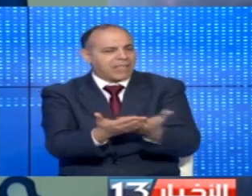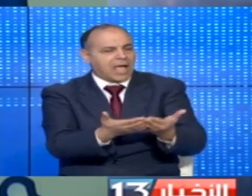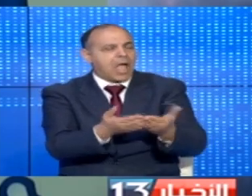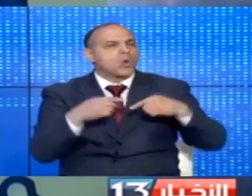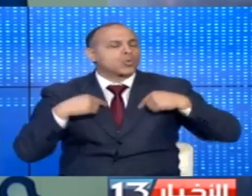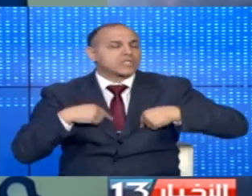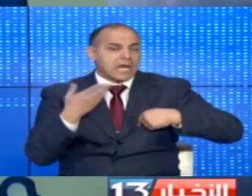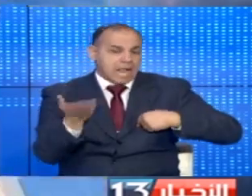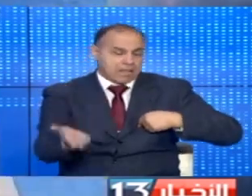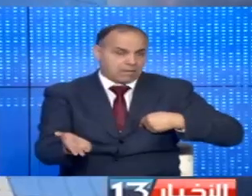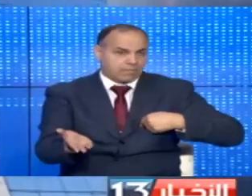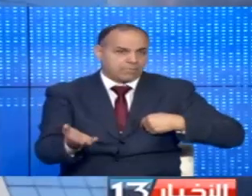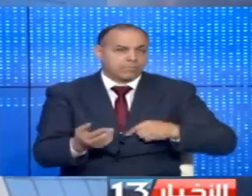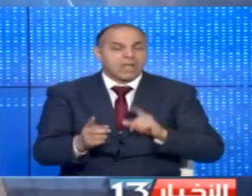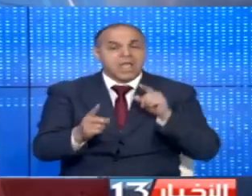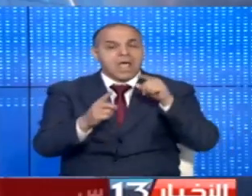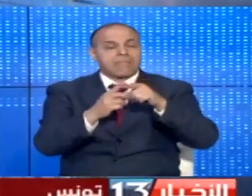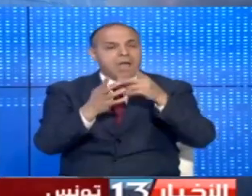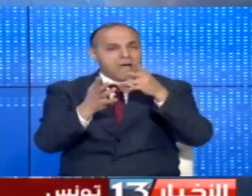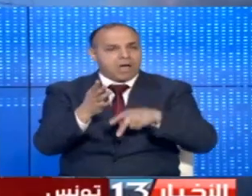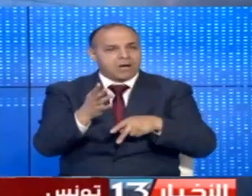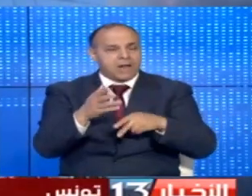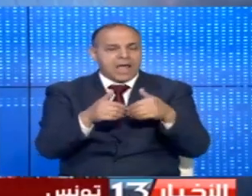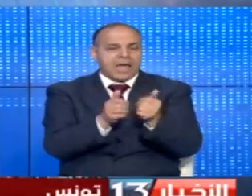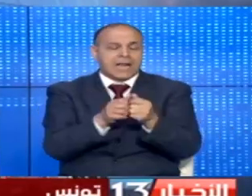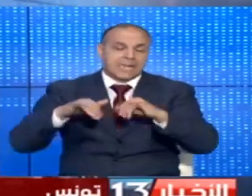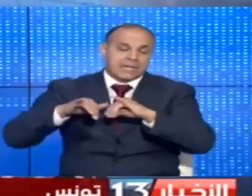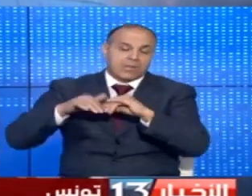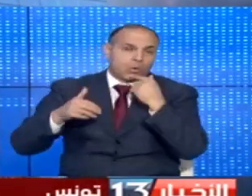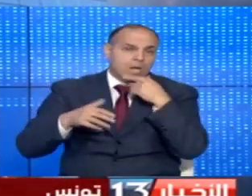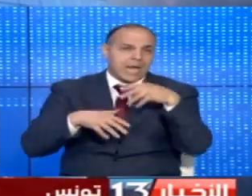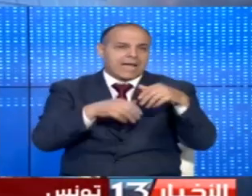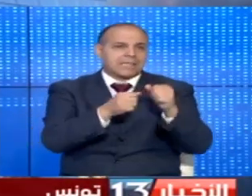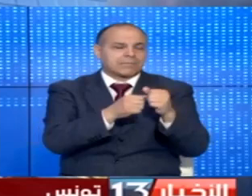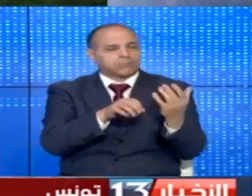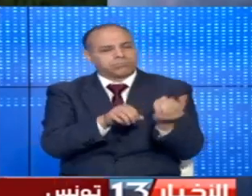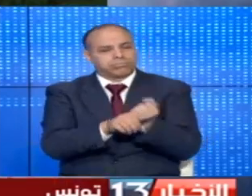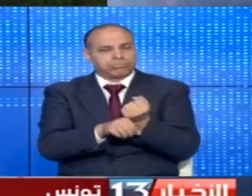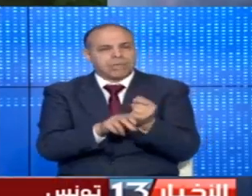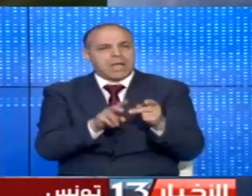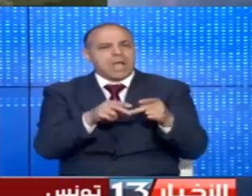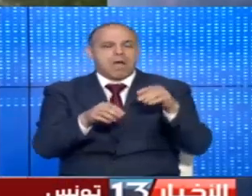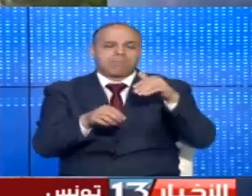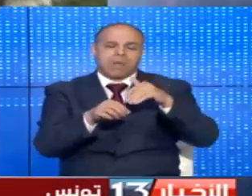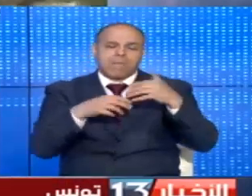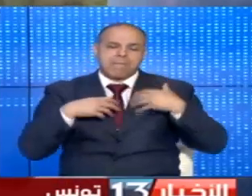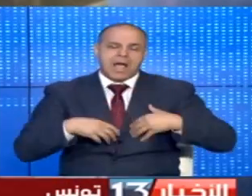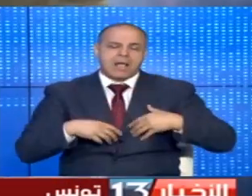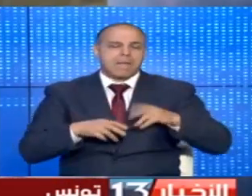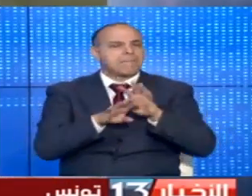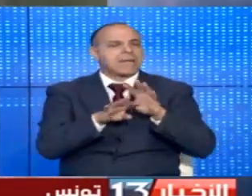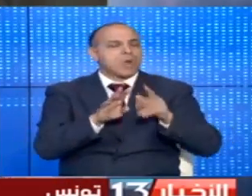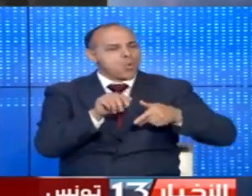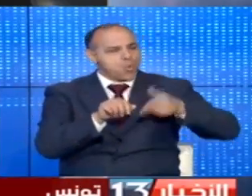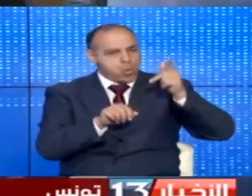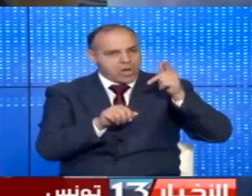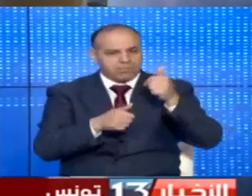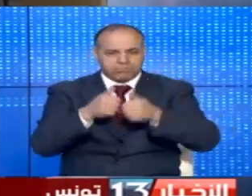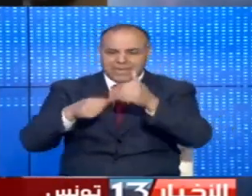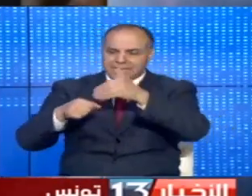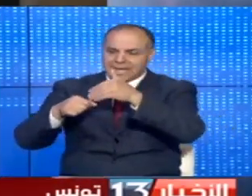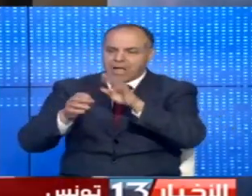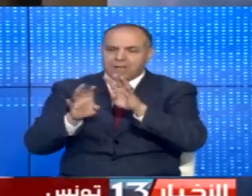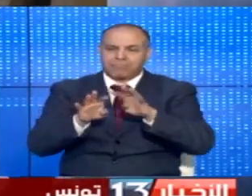لهذه الحكومه بهذا القرار تمسكت حركه النهضه الحزب المت حصل على اكبر عدد من مقاعد البرلمان في سباق الانتخابات